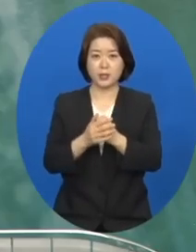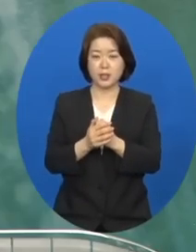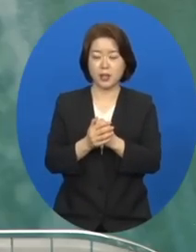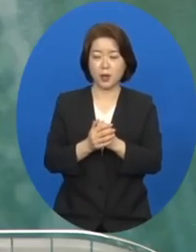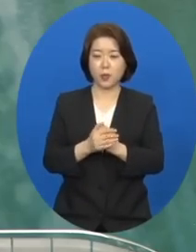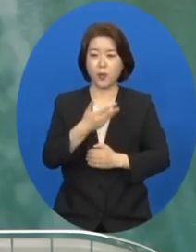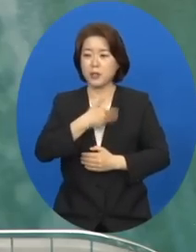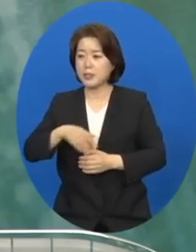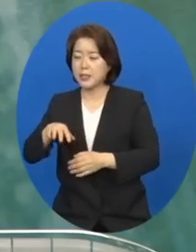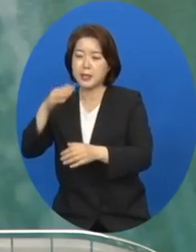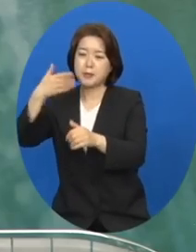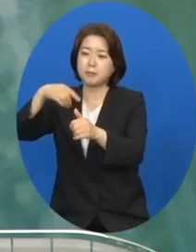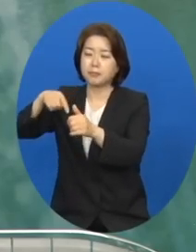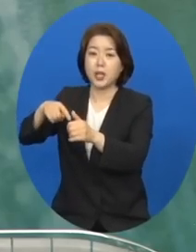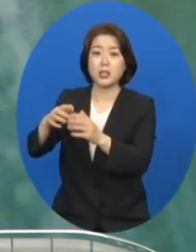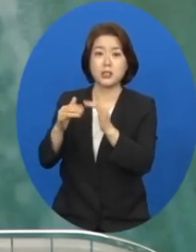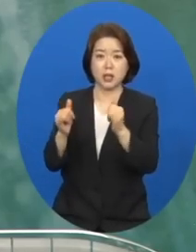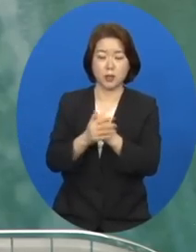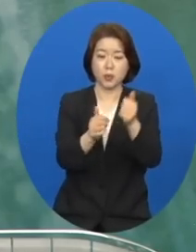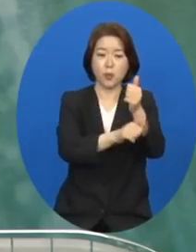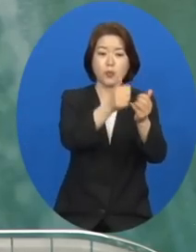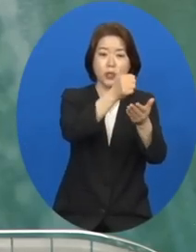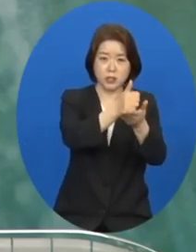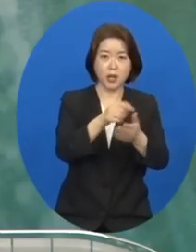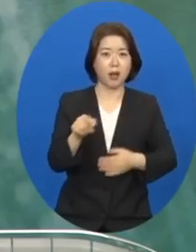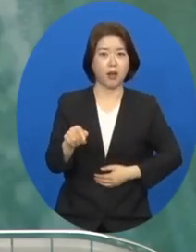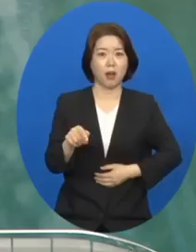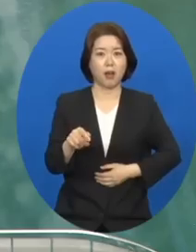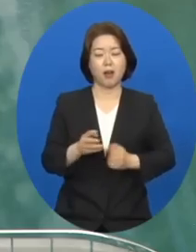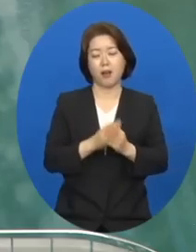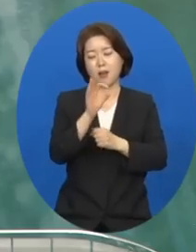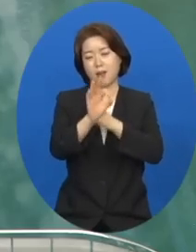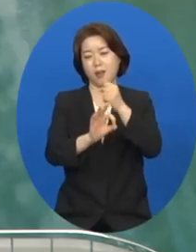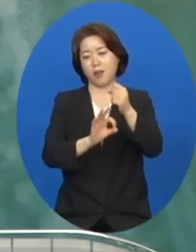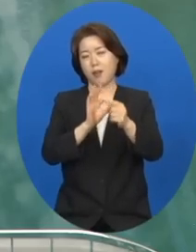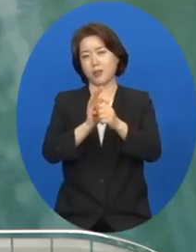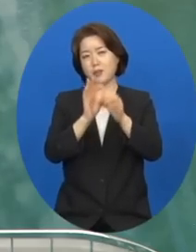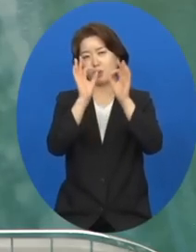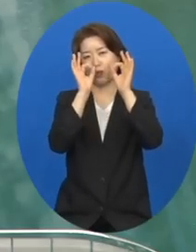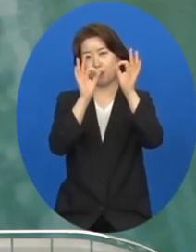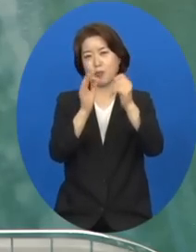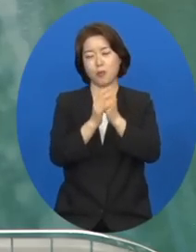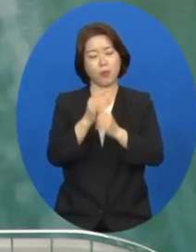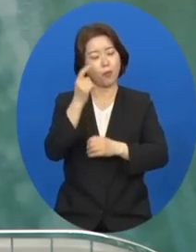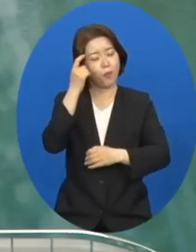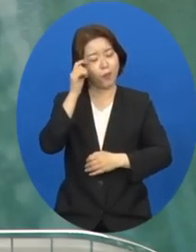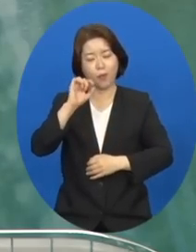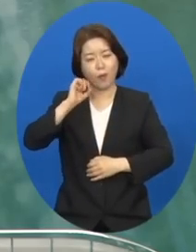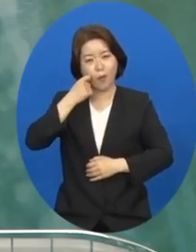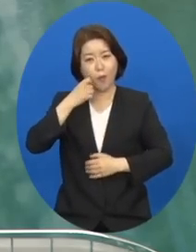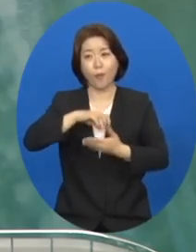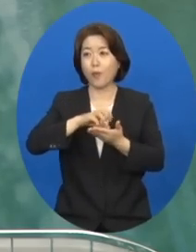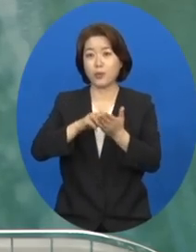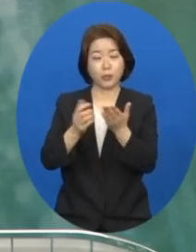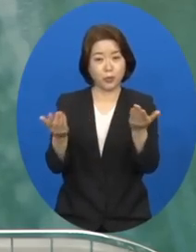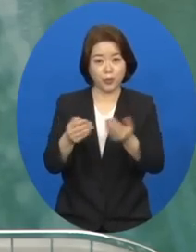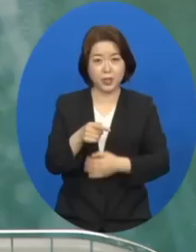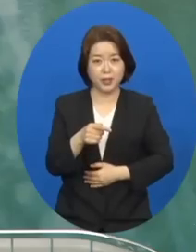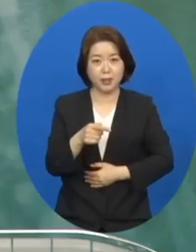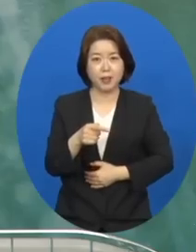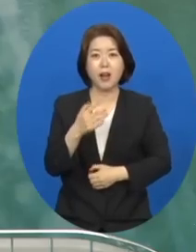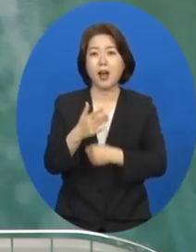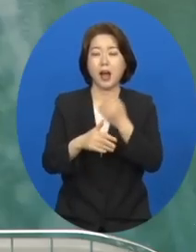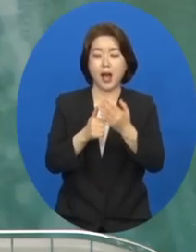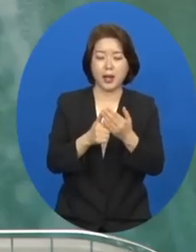삼는 제자가 되었어요 또 위원장님 으로 섬 기수 정말 10년 전으로 봐 쓰는 상상할수도 없었던 일들이 하나님께서